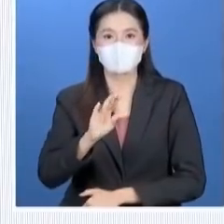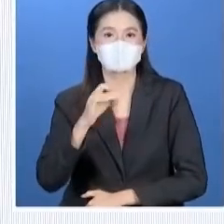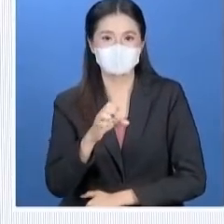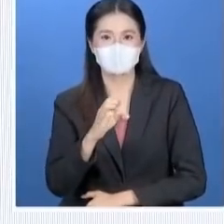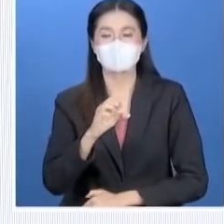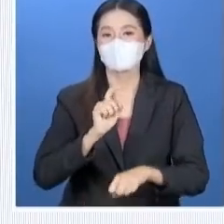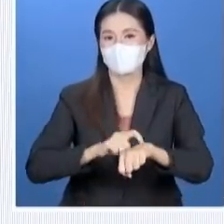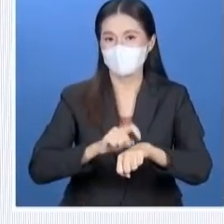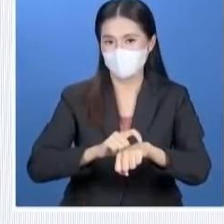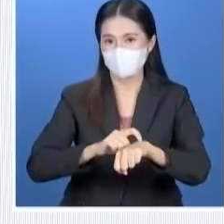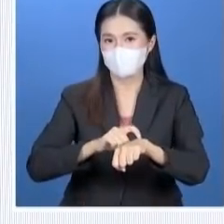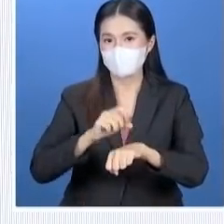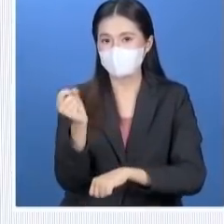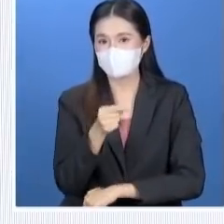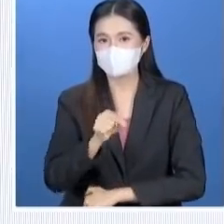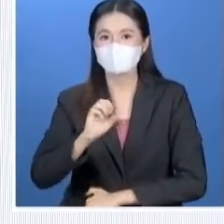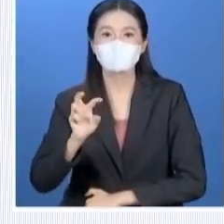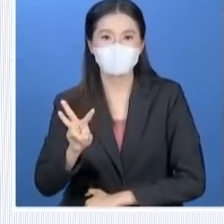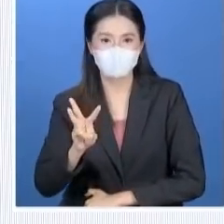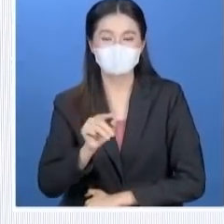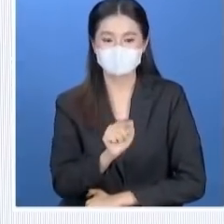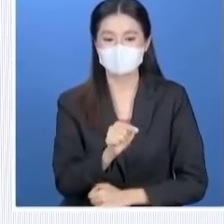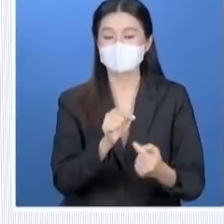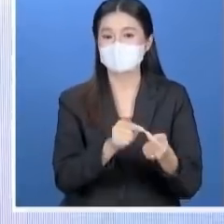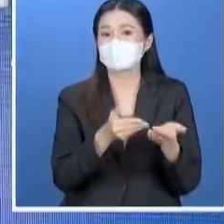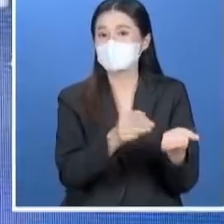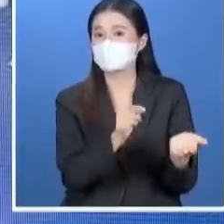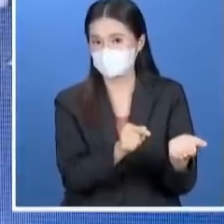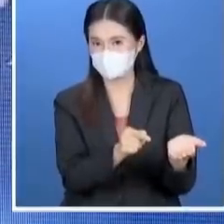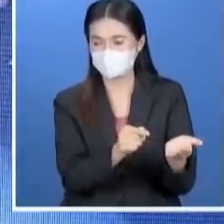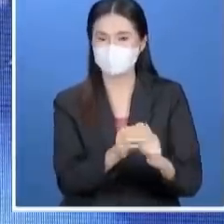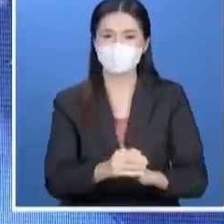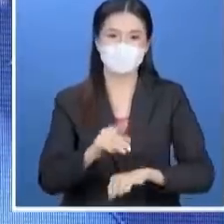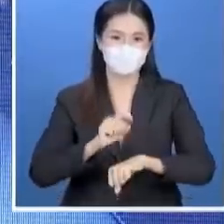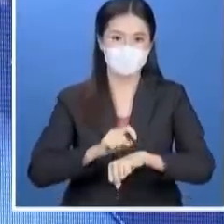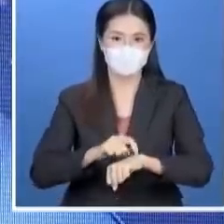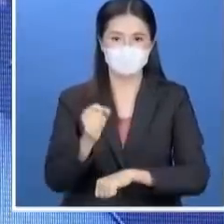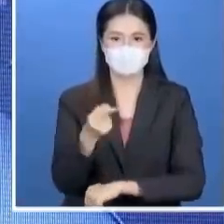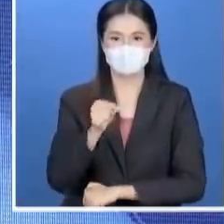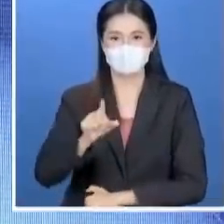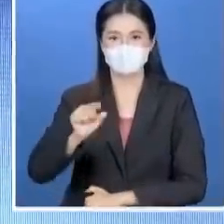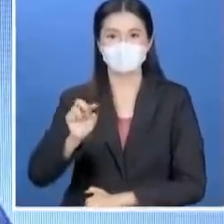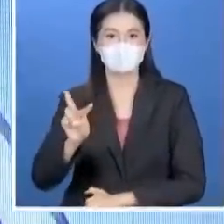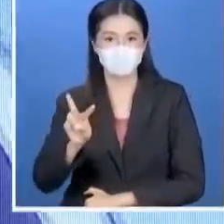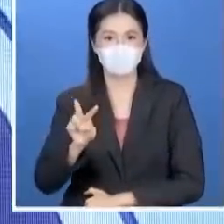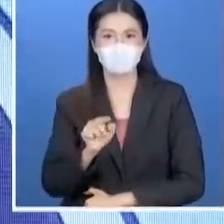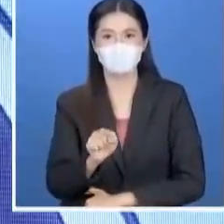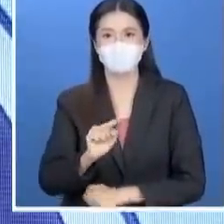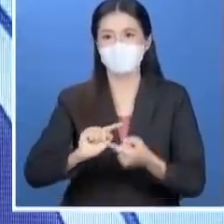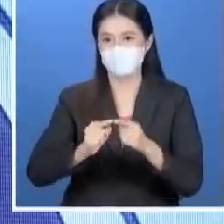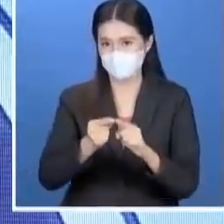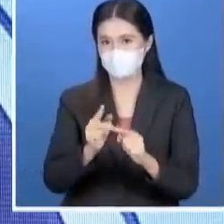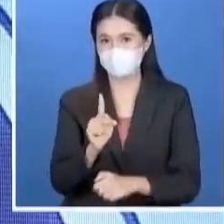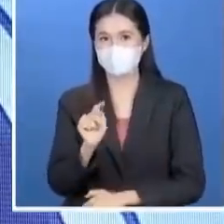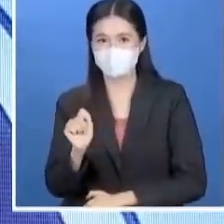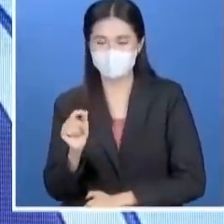16:06 นาทีเรือก็ได้กลับมาถึงอู่เรือ NBC เช่นกันจากนั้นเวลา 01:22 นาทีเพื่อนคุณกระติก